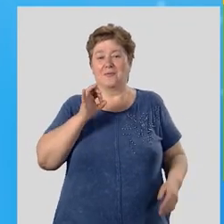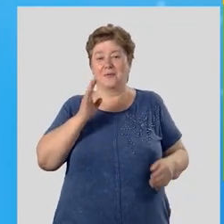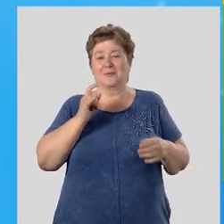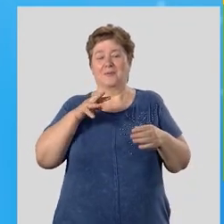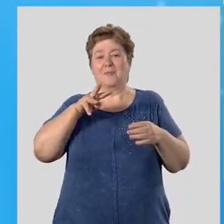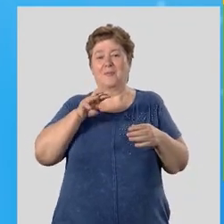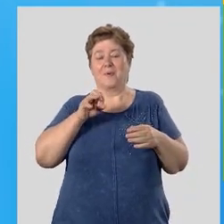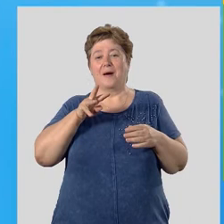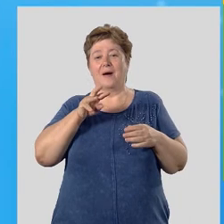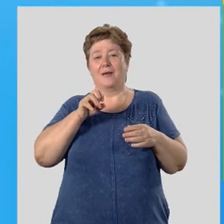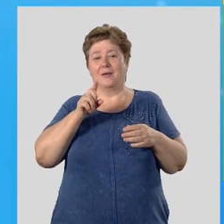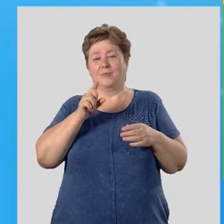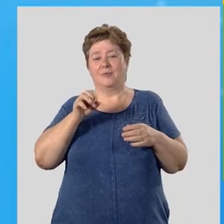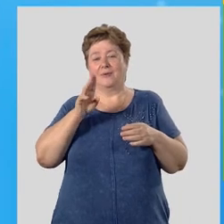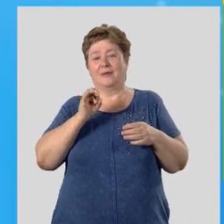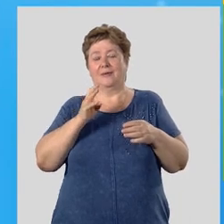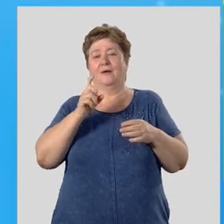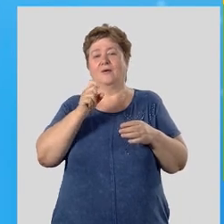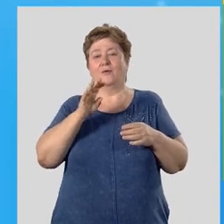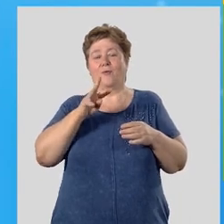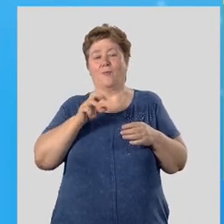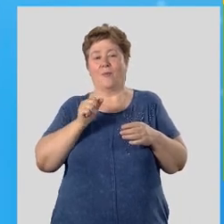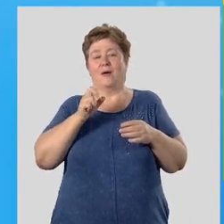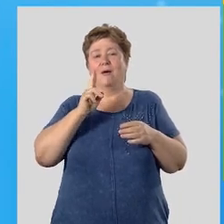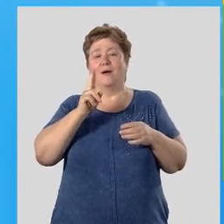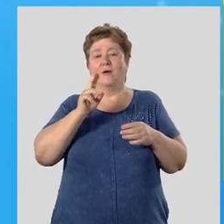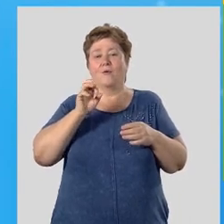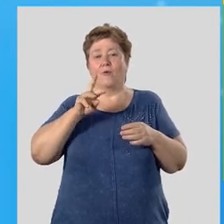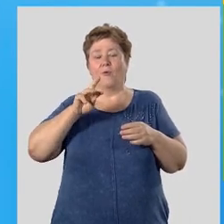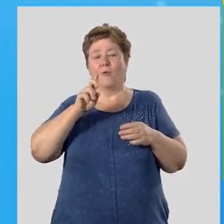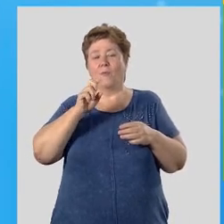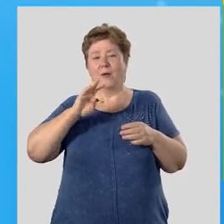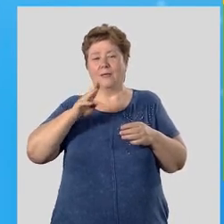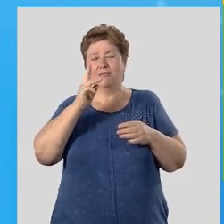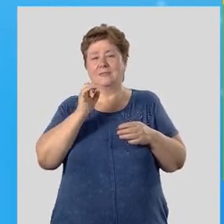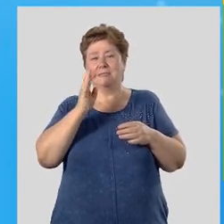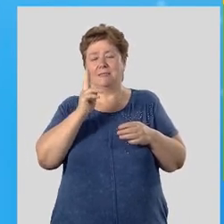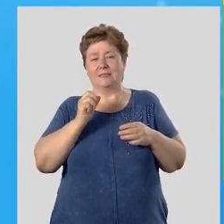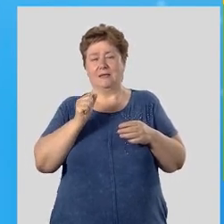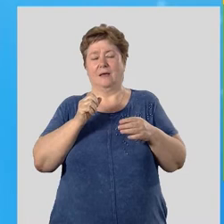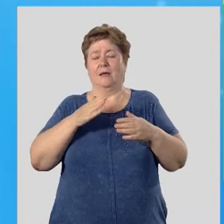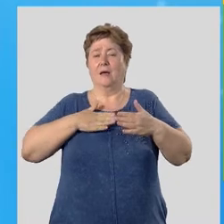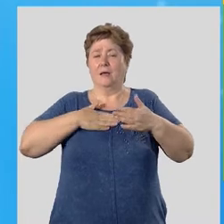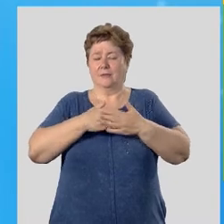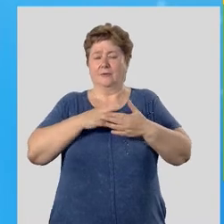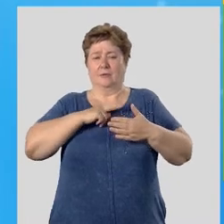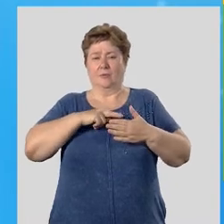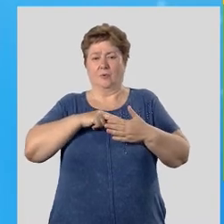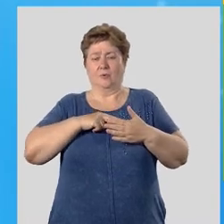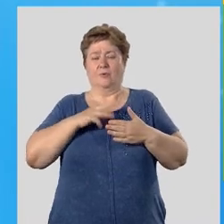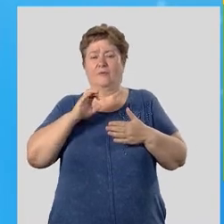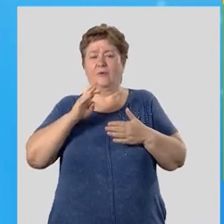Ионы молибдена, хрома, кобальта, цинка активизируют